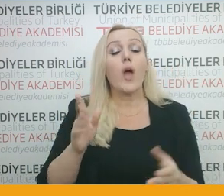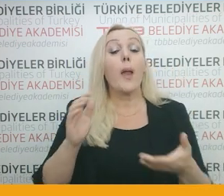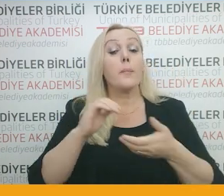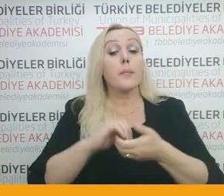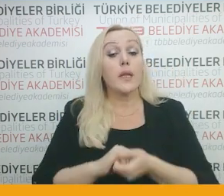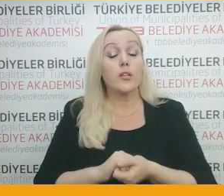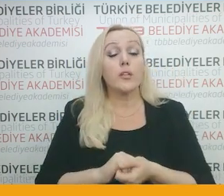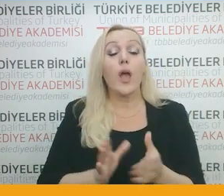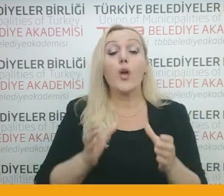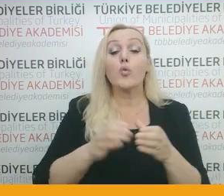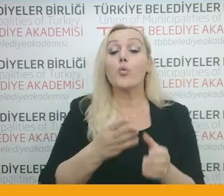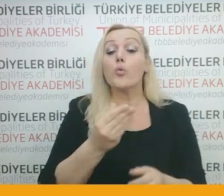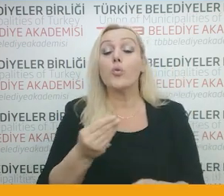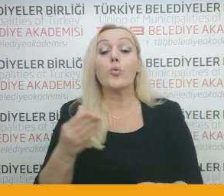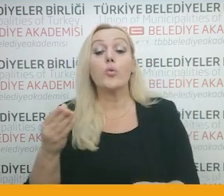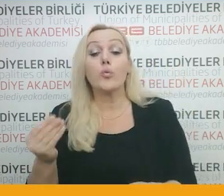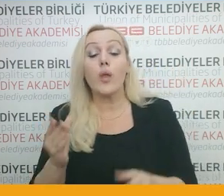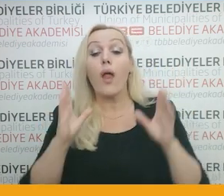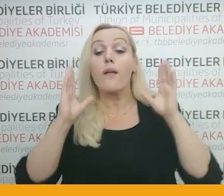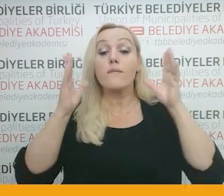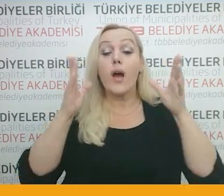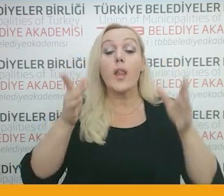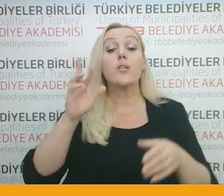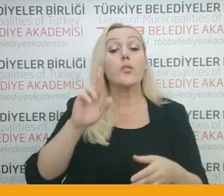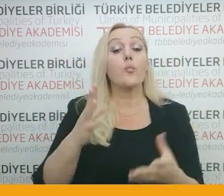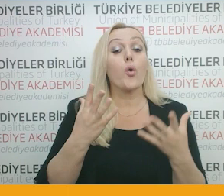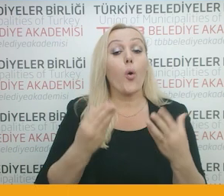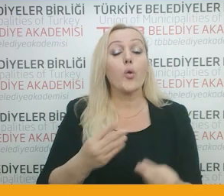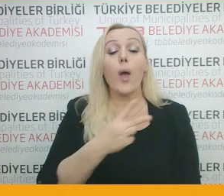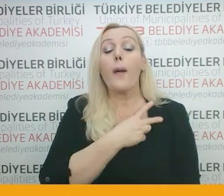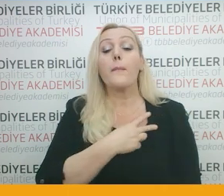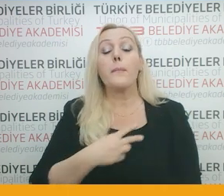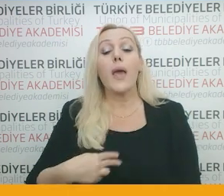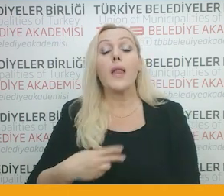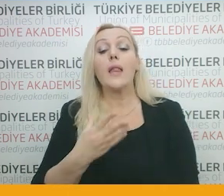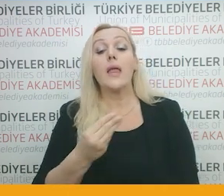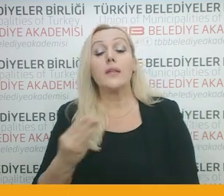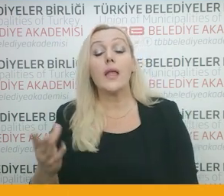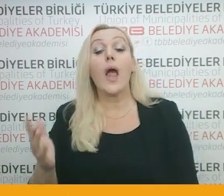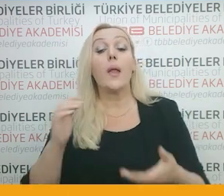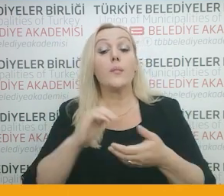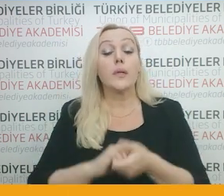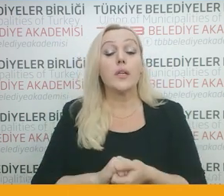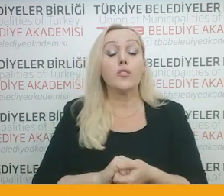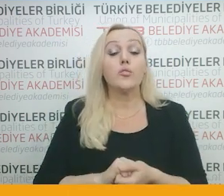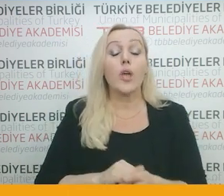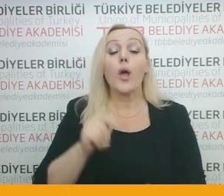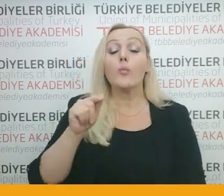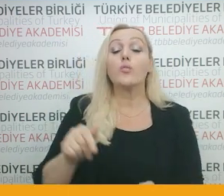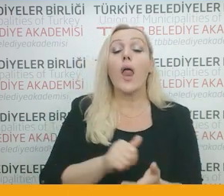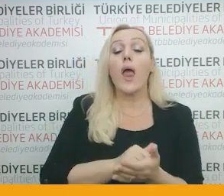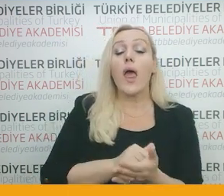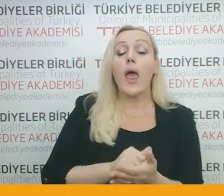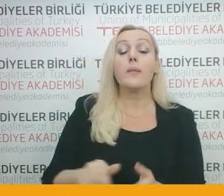birleştirilince idare faaliyet raporu ortaya çıkıyor. Belediyelerin faaliyet raporlarını birleşince mahalli idarelerin genel